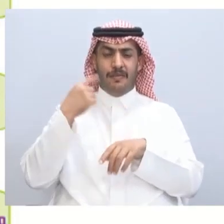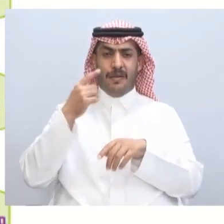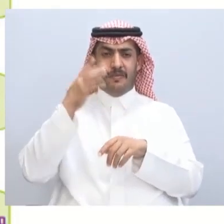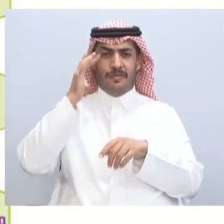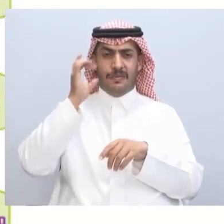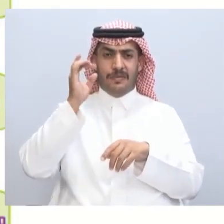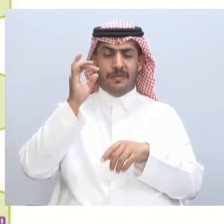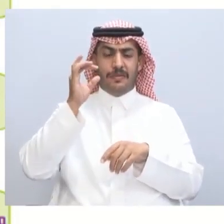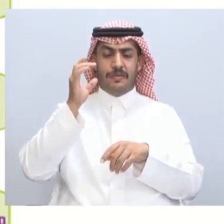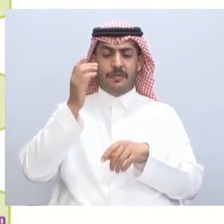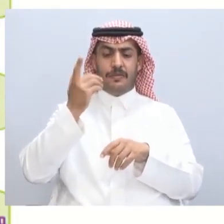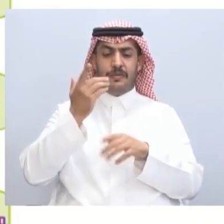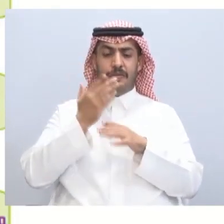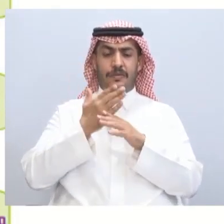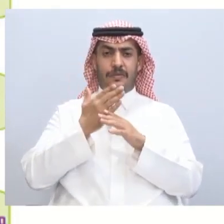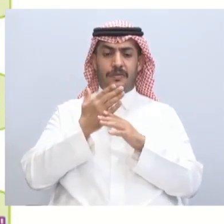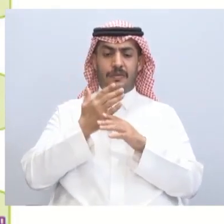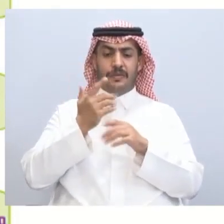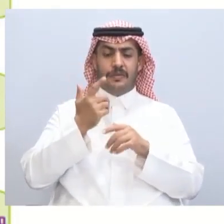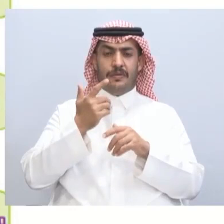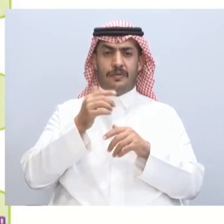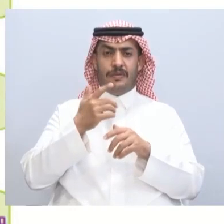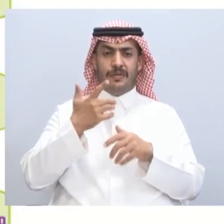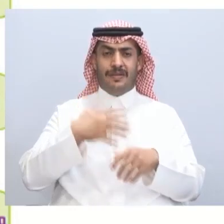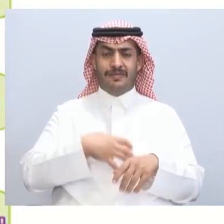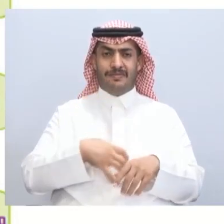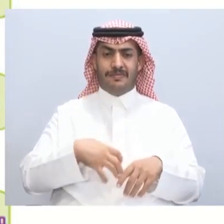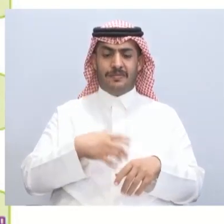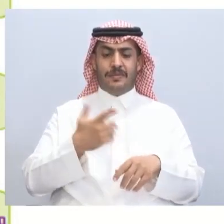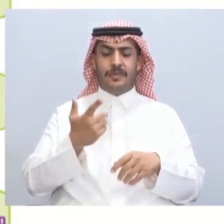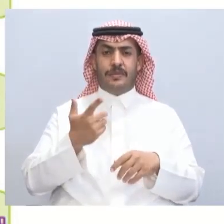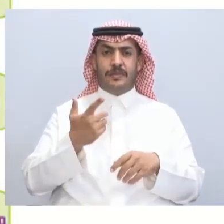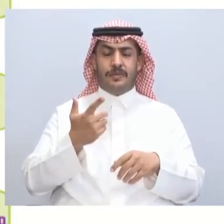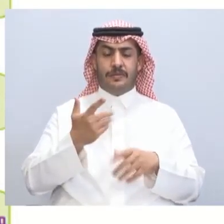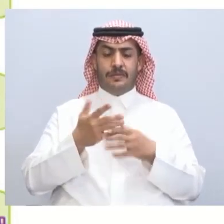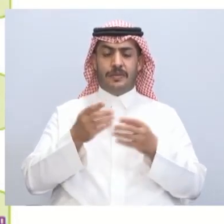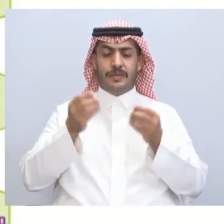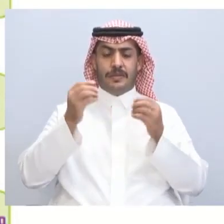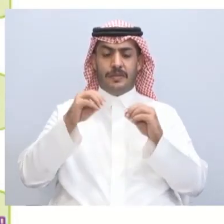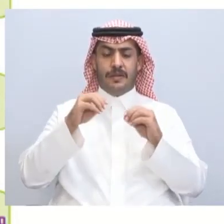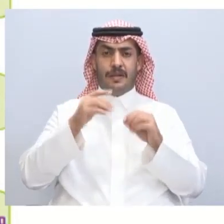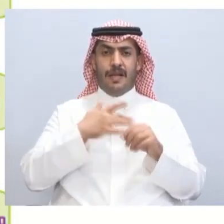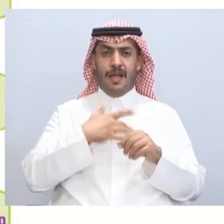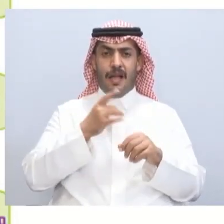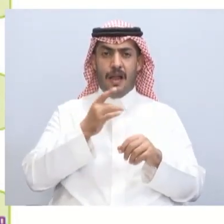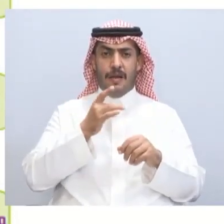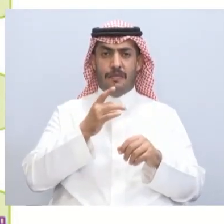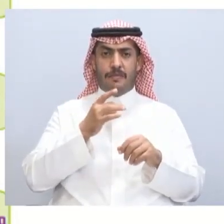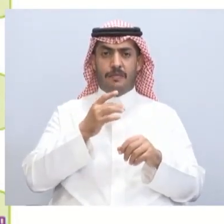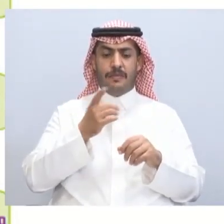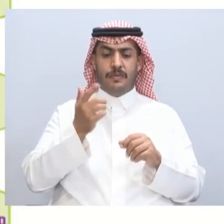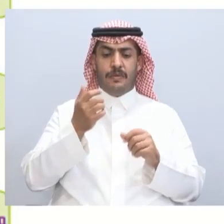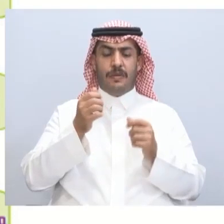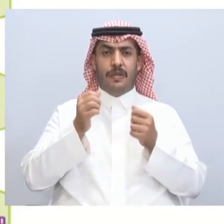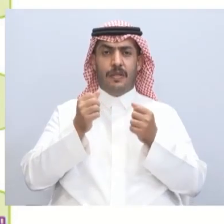الصداع ايضا اصابه جسم الانسان الاسهال ايضا زياده نبضات القلب